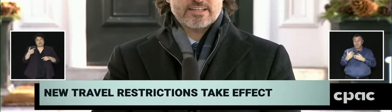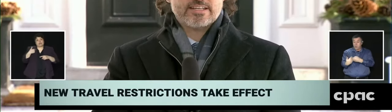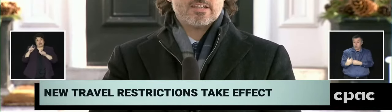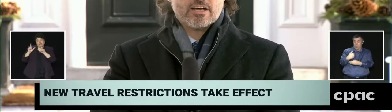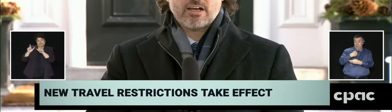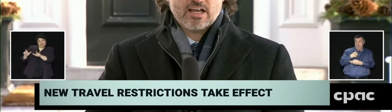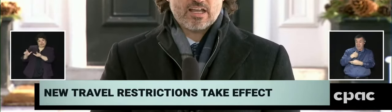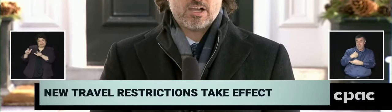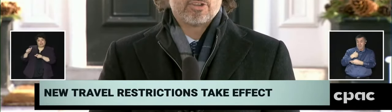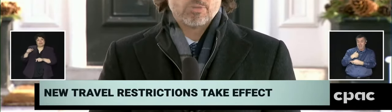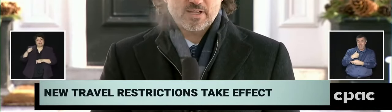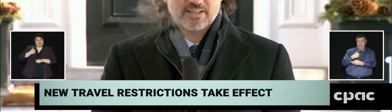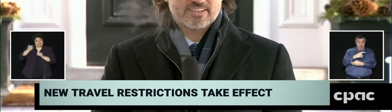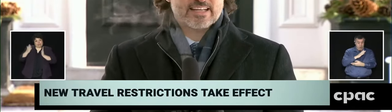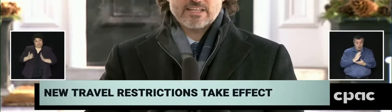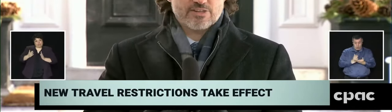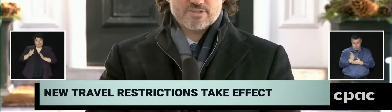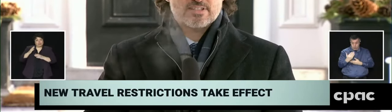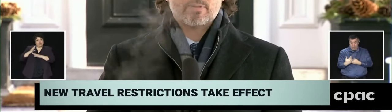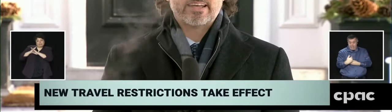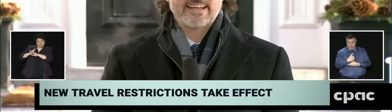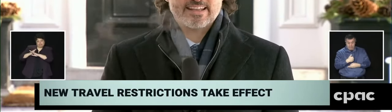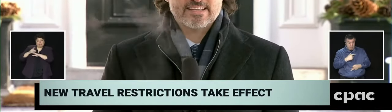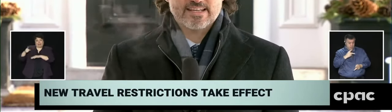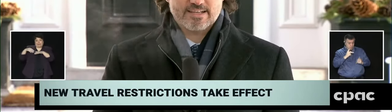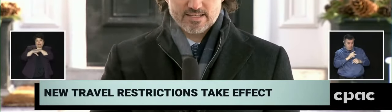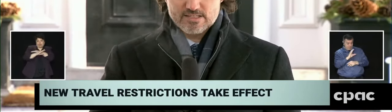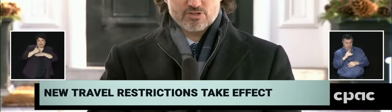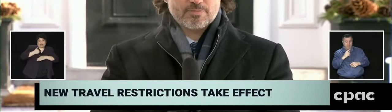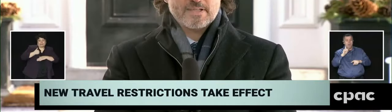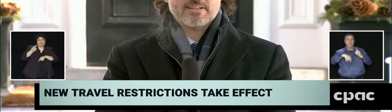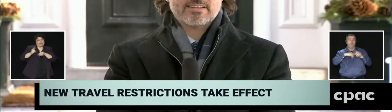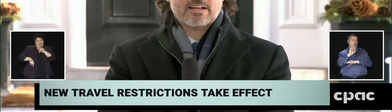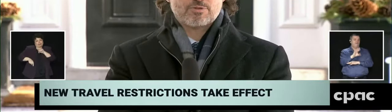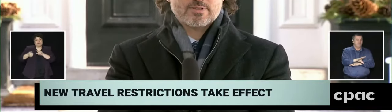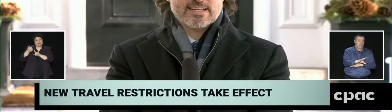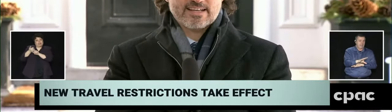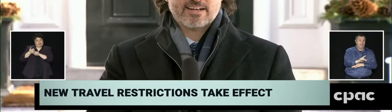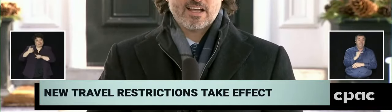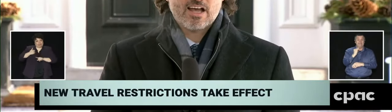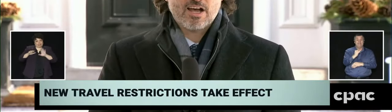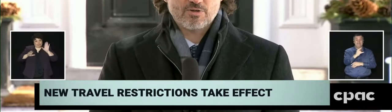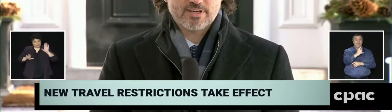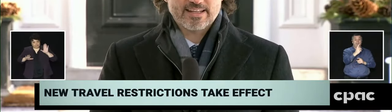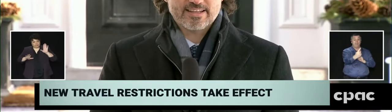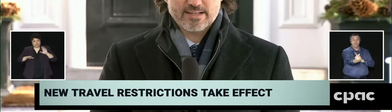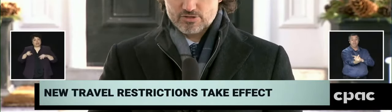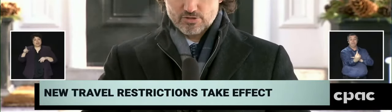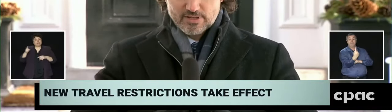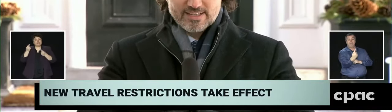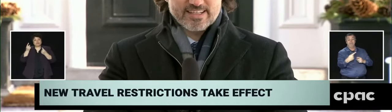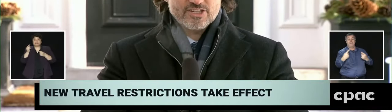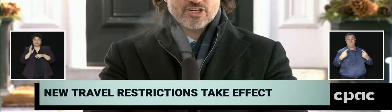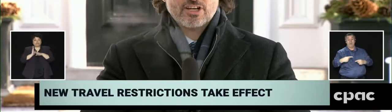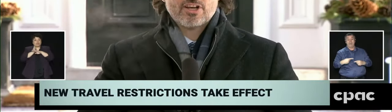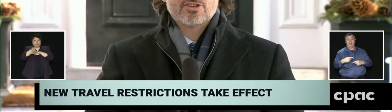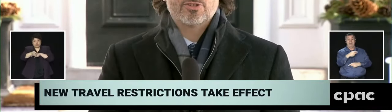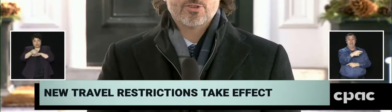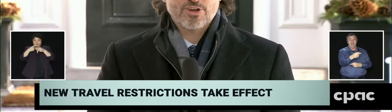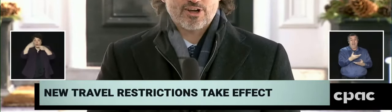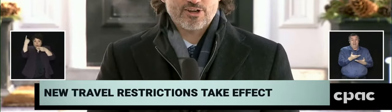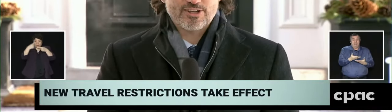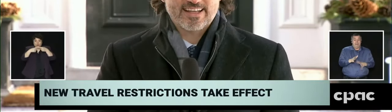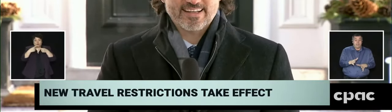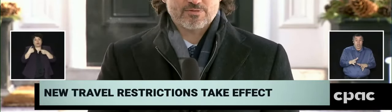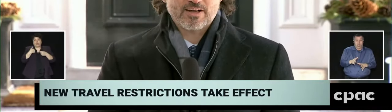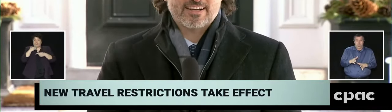quelqu'un qui a le droit d'entrée, qui est un citoyen canadien. Quand ils se présentent à la frontière au Canada, ils sont déjà